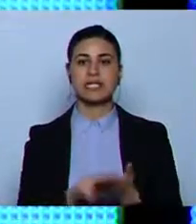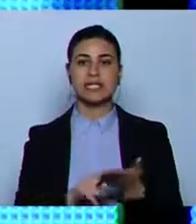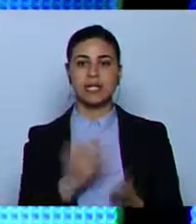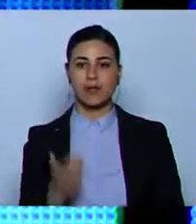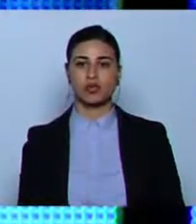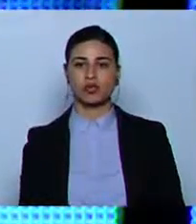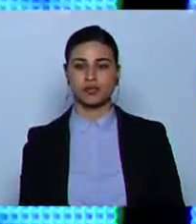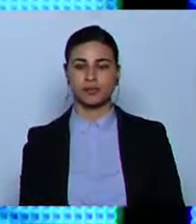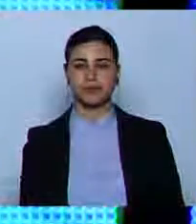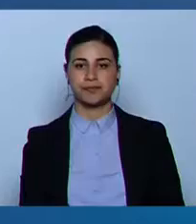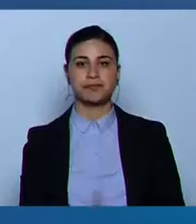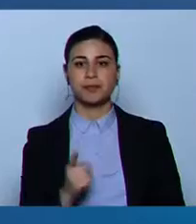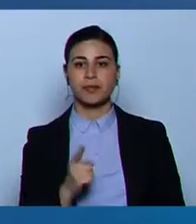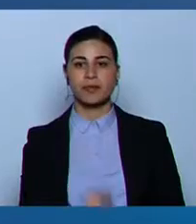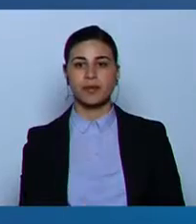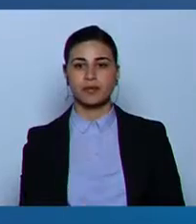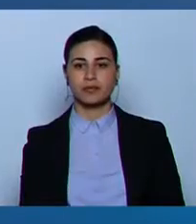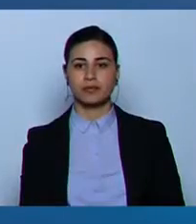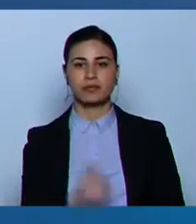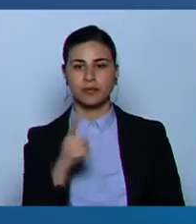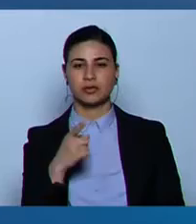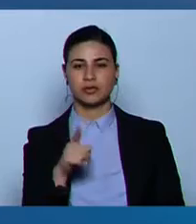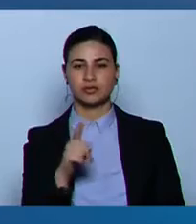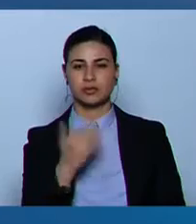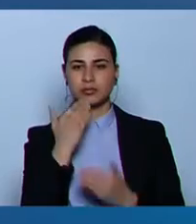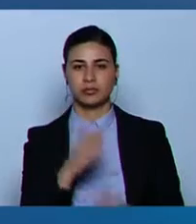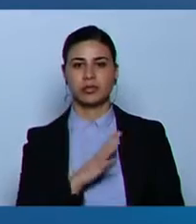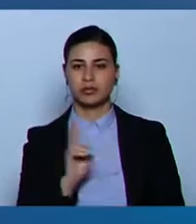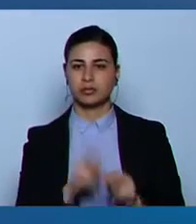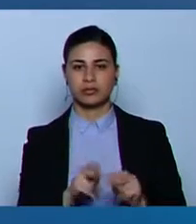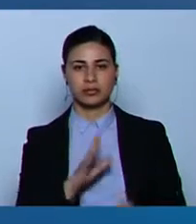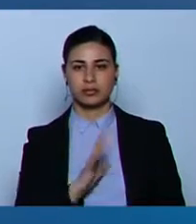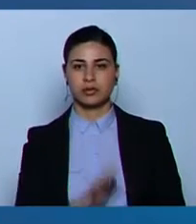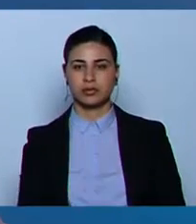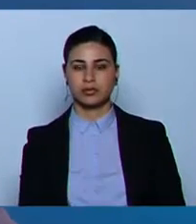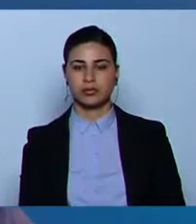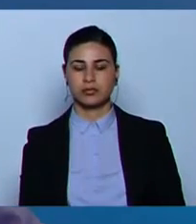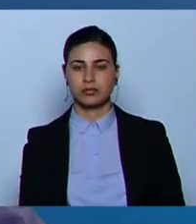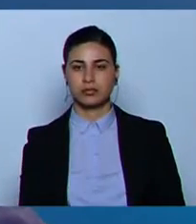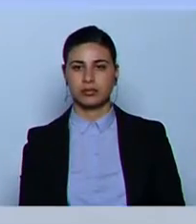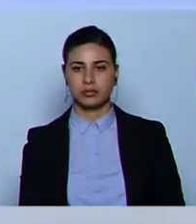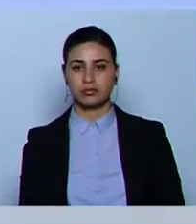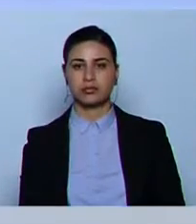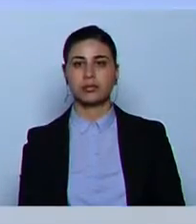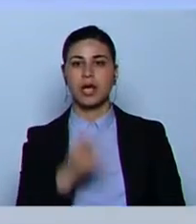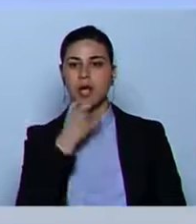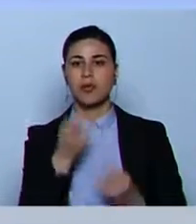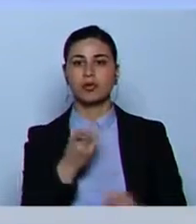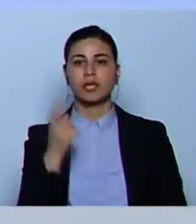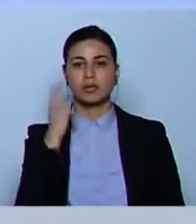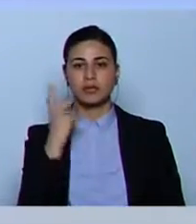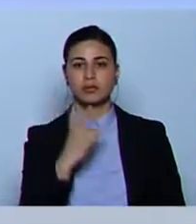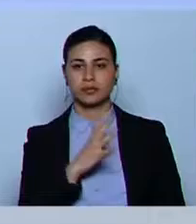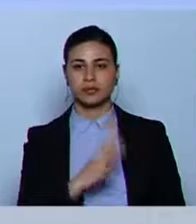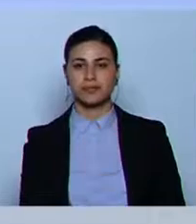ზესტაფონში? Ხო, რატო? აუცილებლად ერთი წუთით მე თქვენ არ გასწორდინებთ. უნდა დავასრულებინოთ, რომ მაყურებელმა გაიგოს. კი ბატონო, ოღონდ